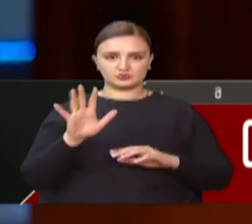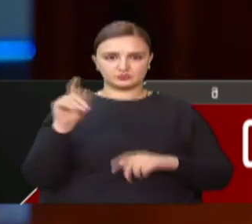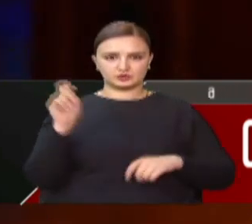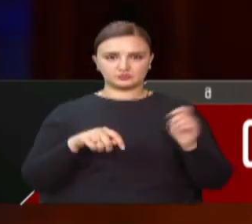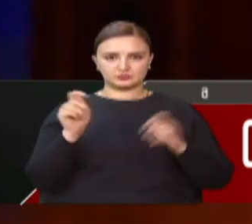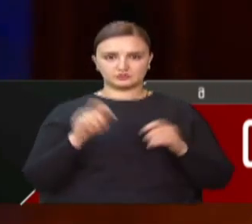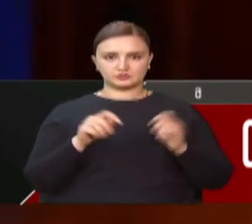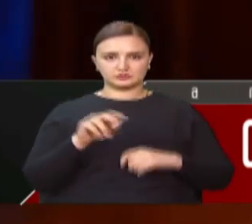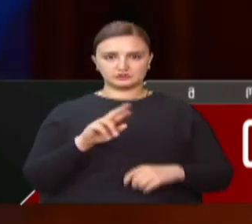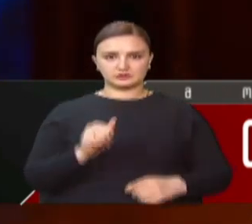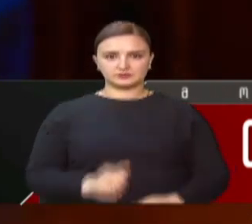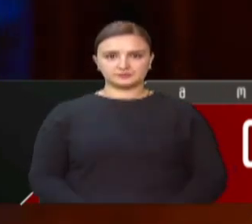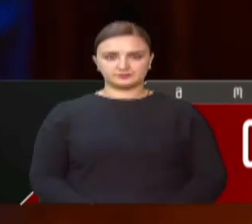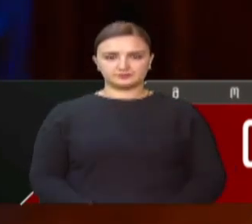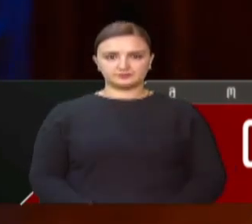ჩამოდიან და